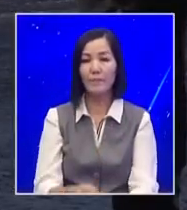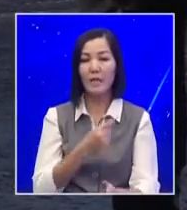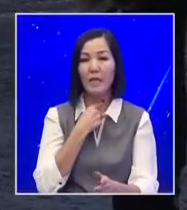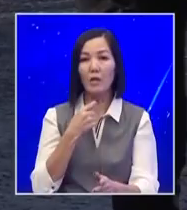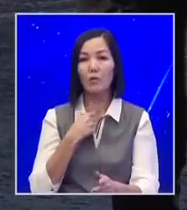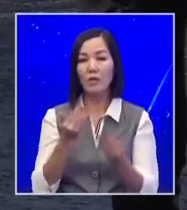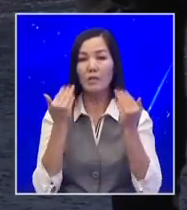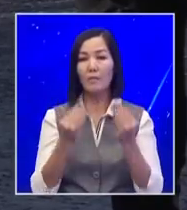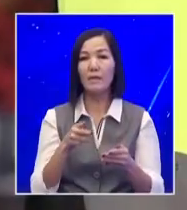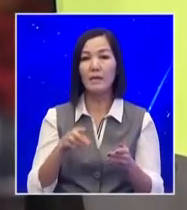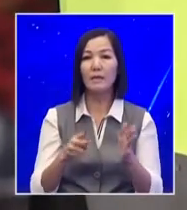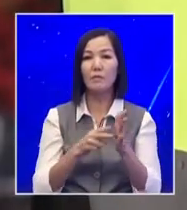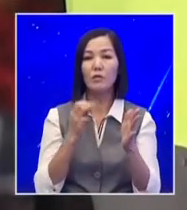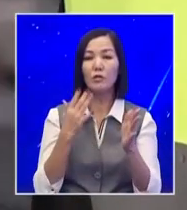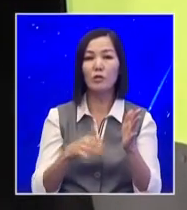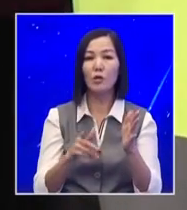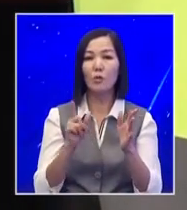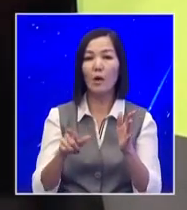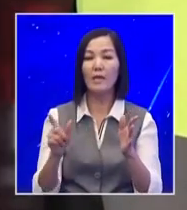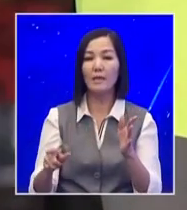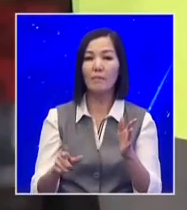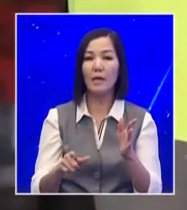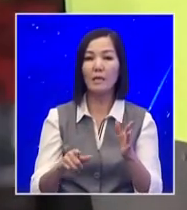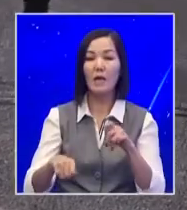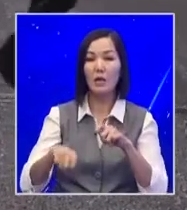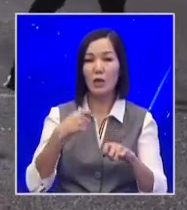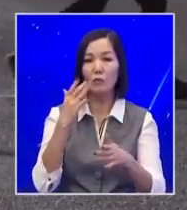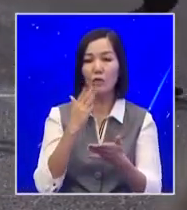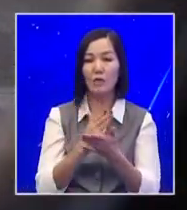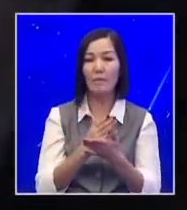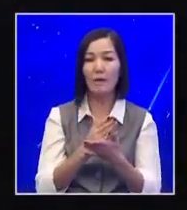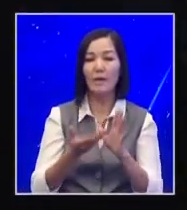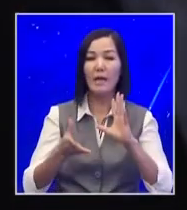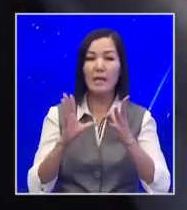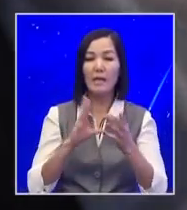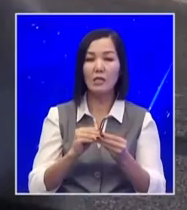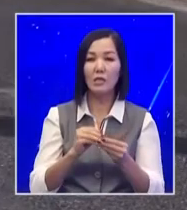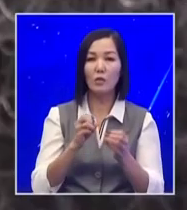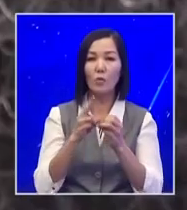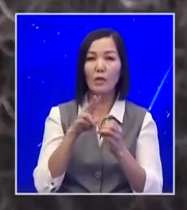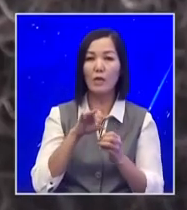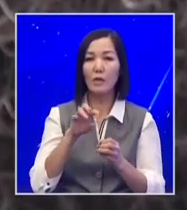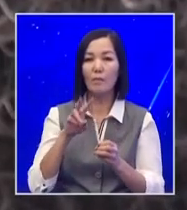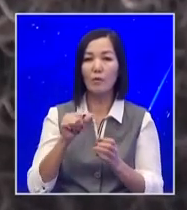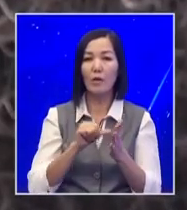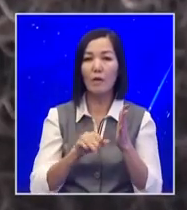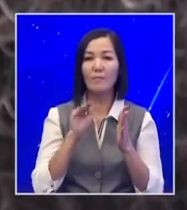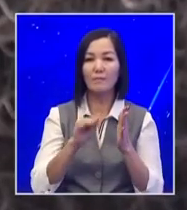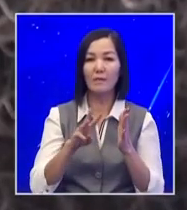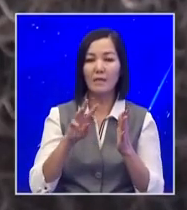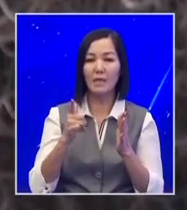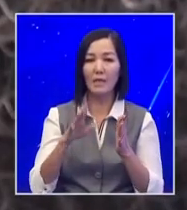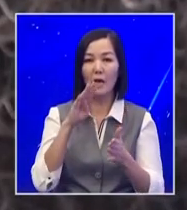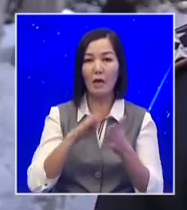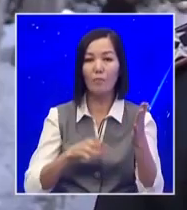Талдықорғанда биыл 2750 жаяу жүргінші заң бұзыпты. Нәтижесінде жалпы көлемі 12 миллион 60 мың теңге